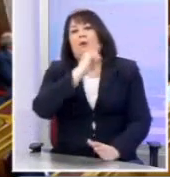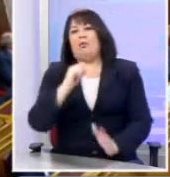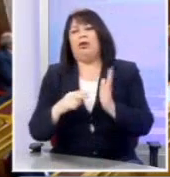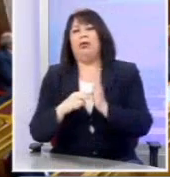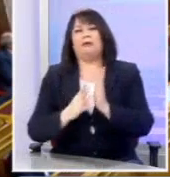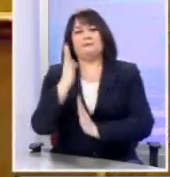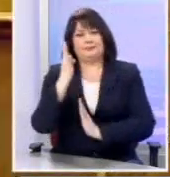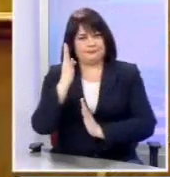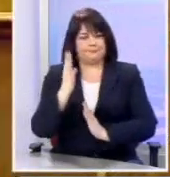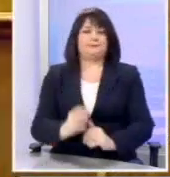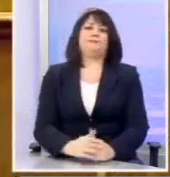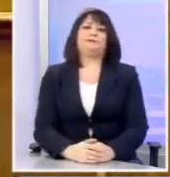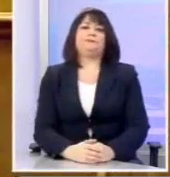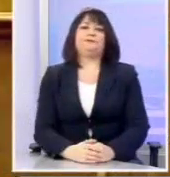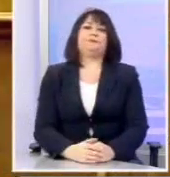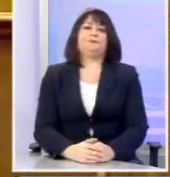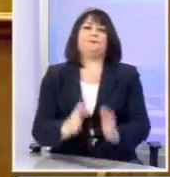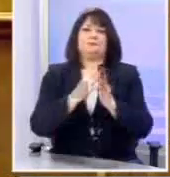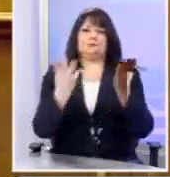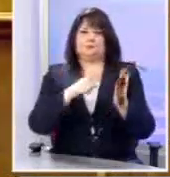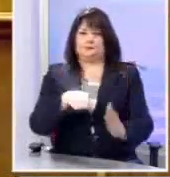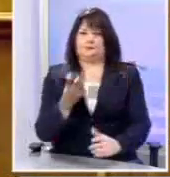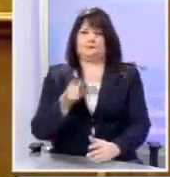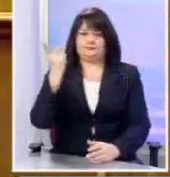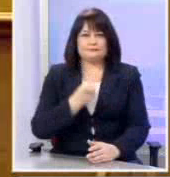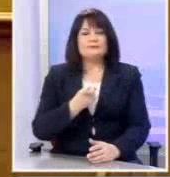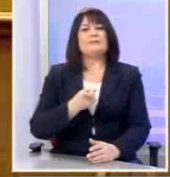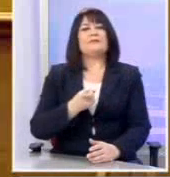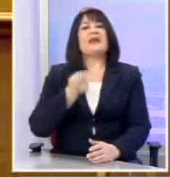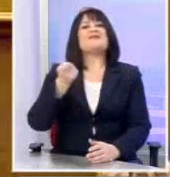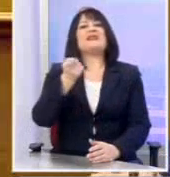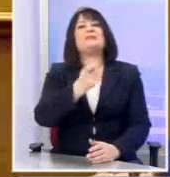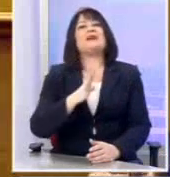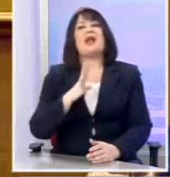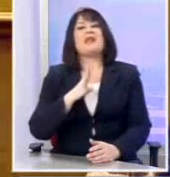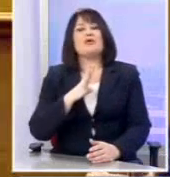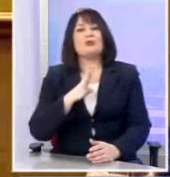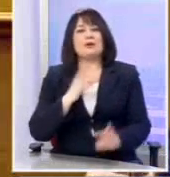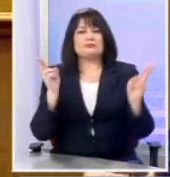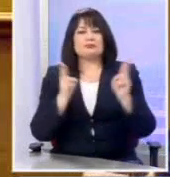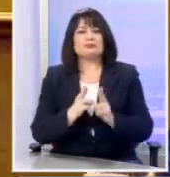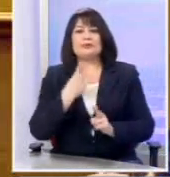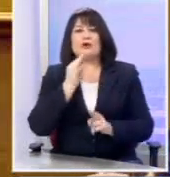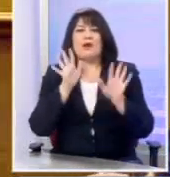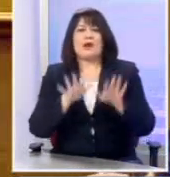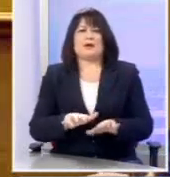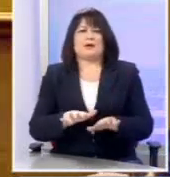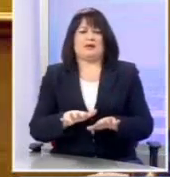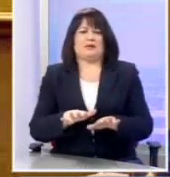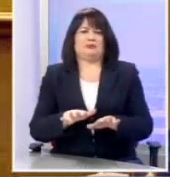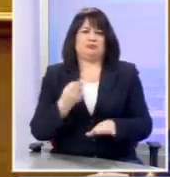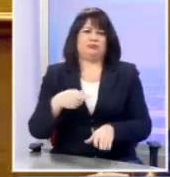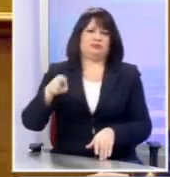2010-2014 και 19,2% μείωση των ασφαλισμένων λόγω της υψηλής ανεργίας που δημιουργήθηκε αυτά τα